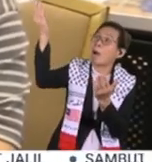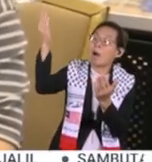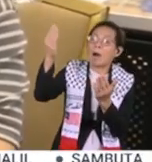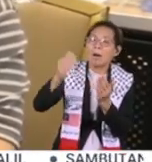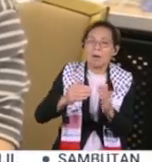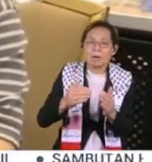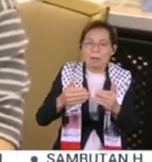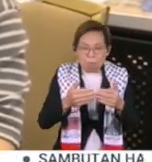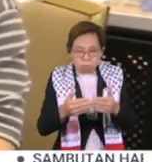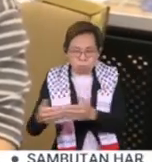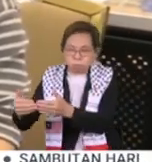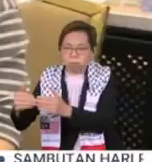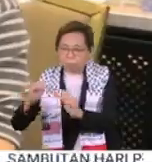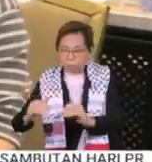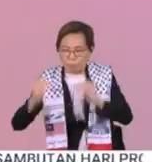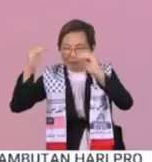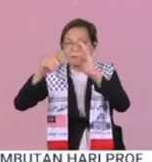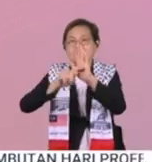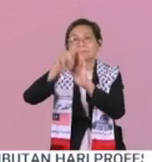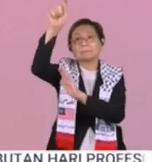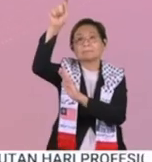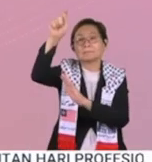lebih tinggi.